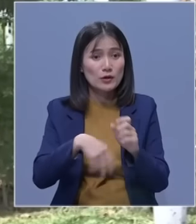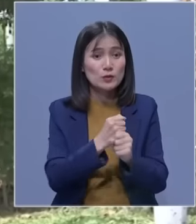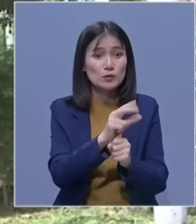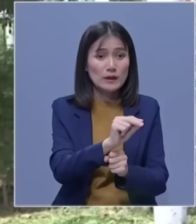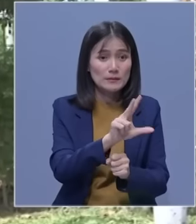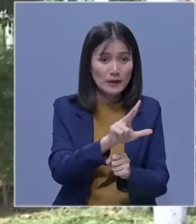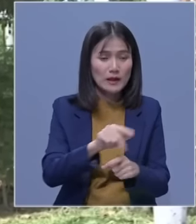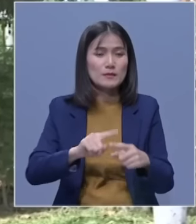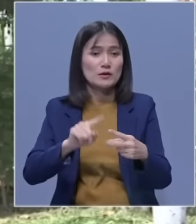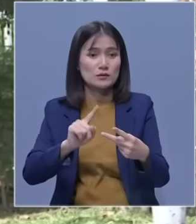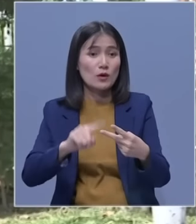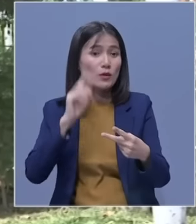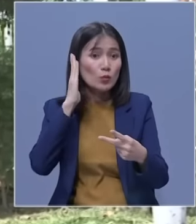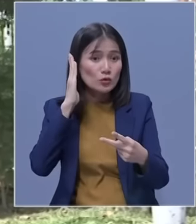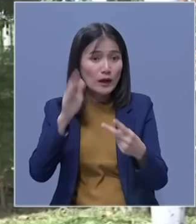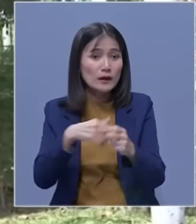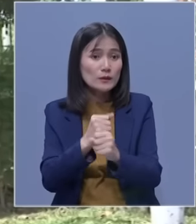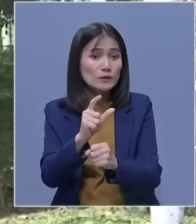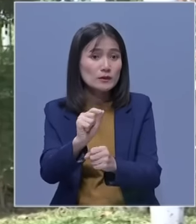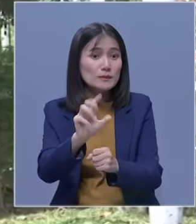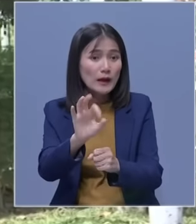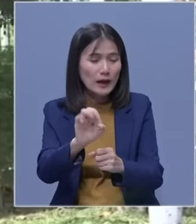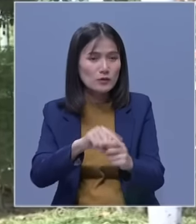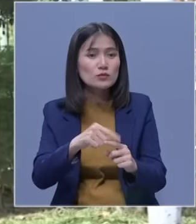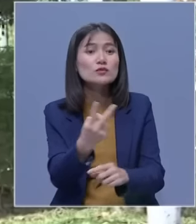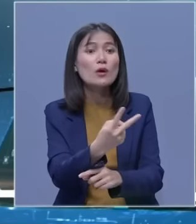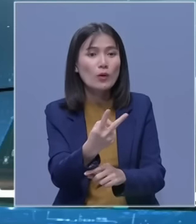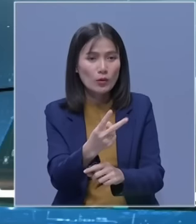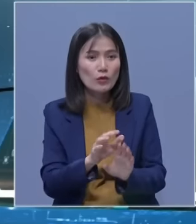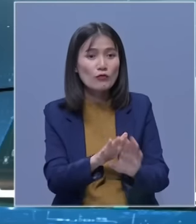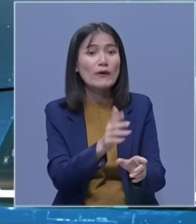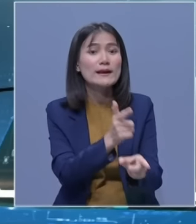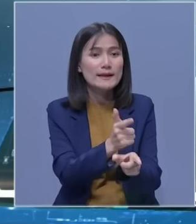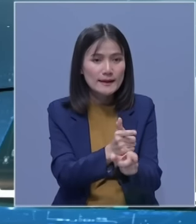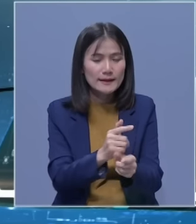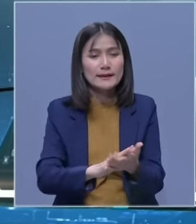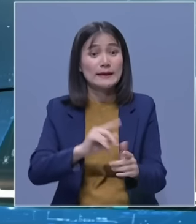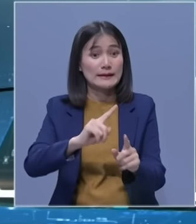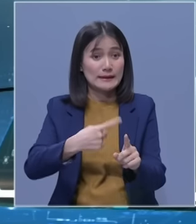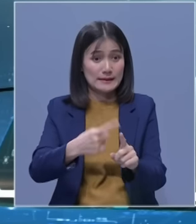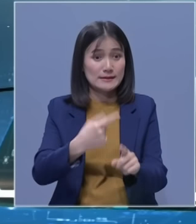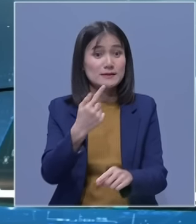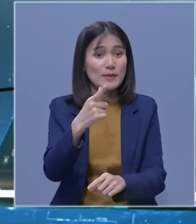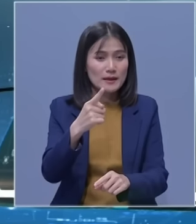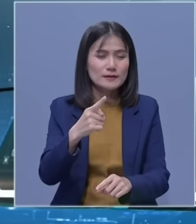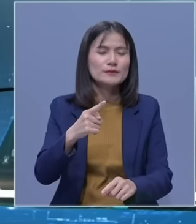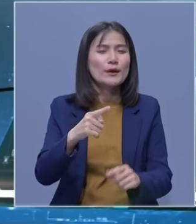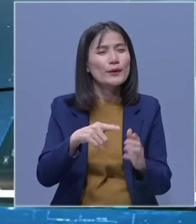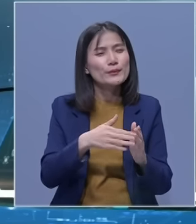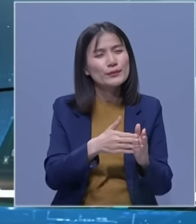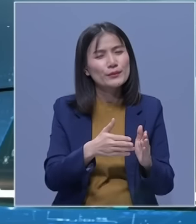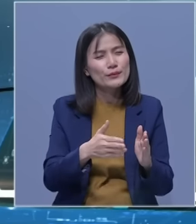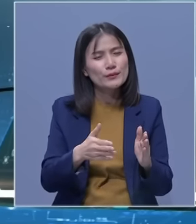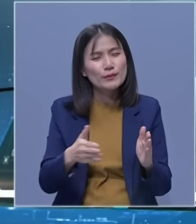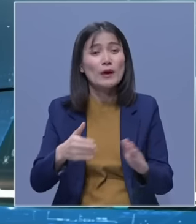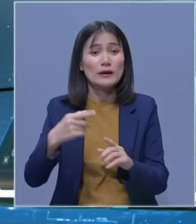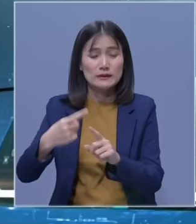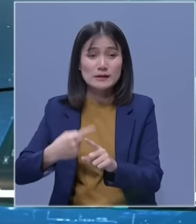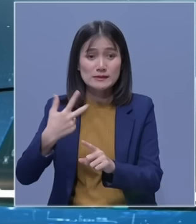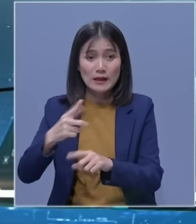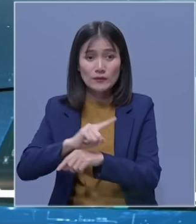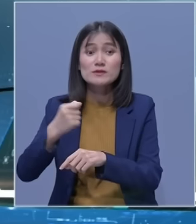ทรัพย์สินอายุ29ปีให้ฝากเลี้ยงหน่อยก็เลี้ยงตั้งแต่เดือนพฤศจิกายนเป็นต้นมาปรากฏว่าวันที่17มีนา